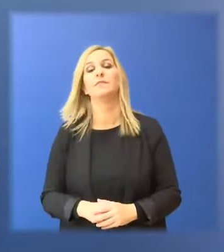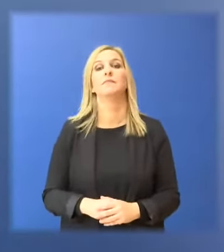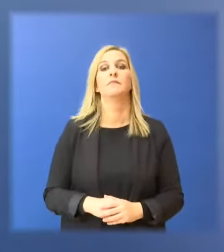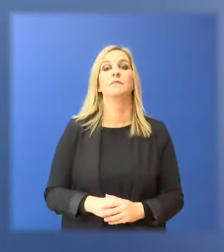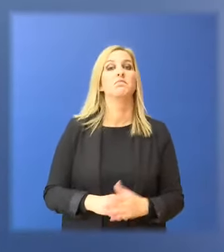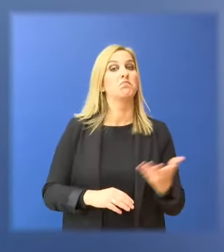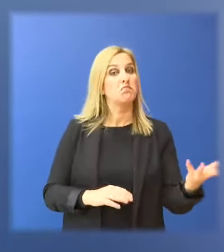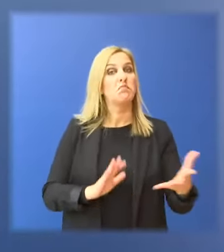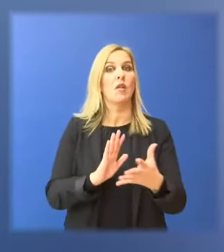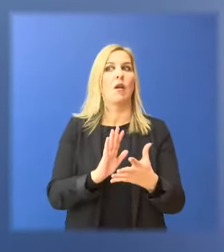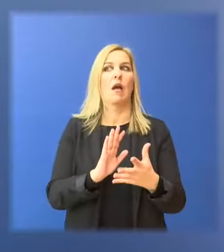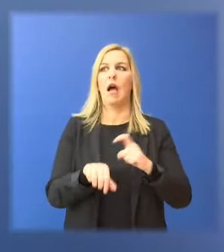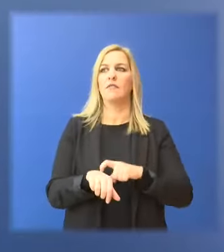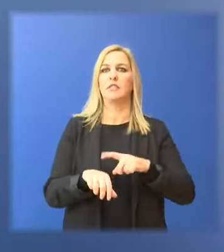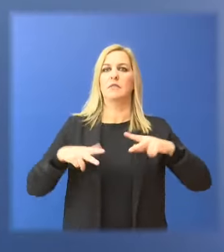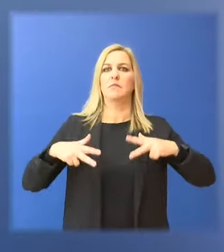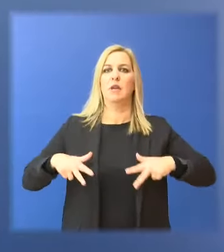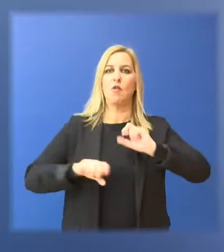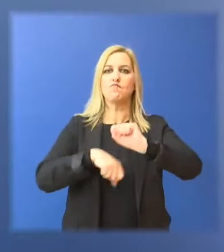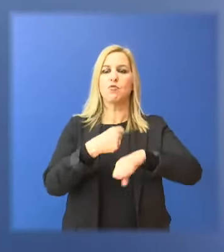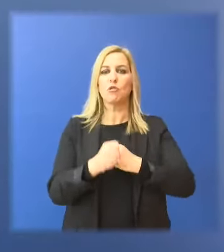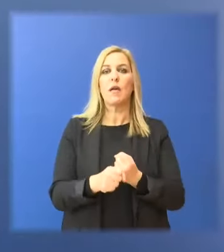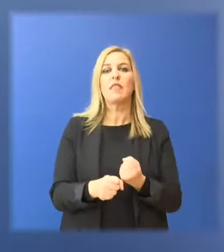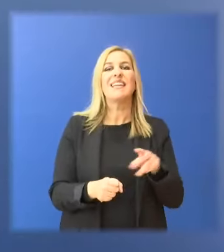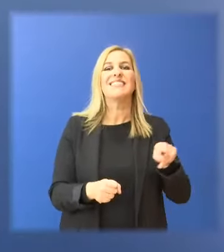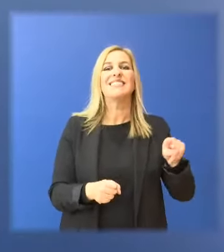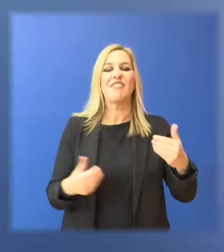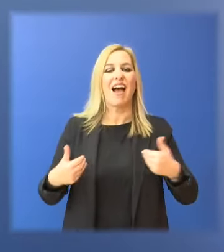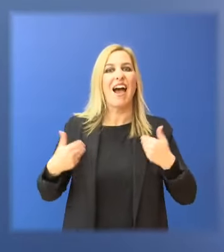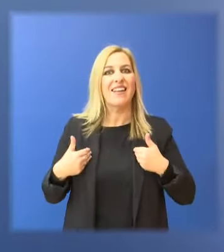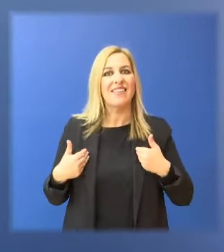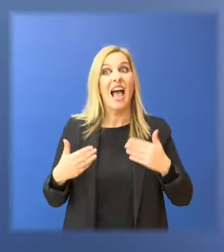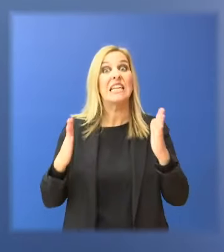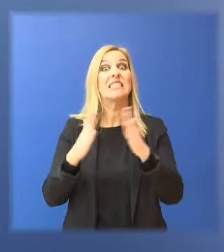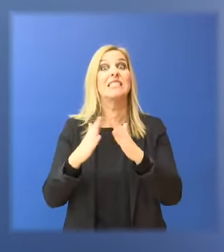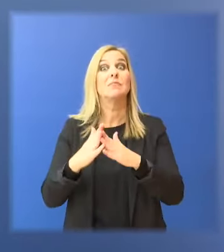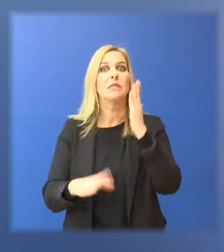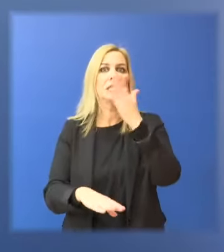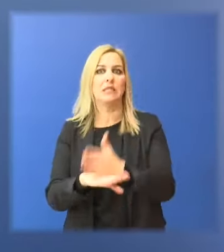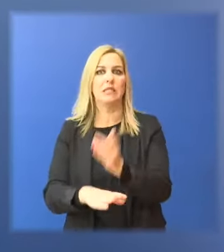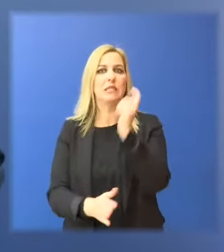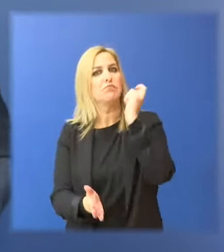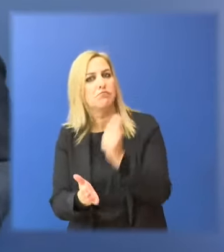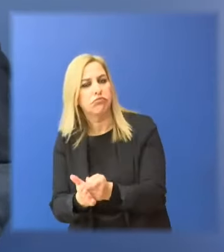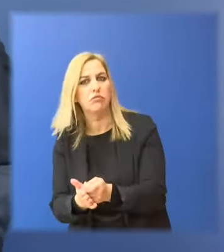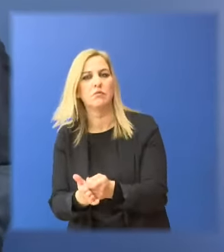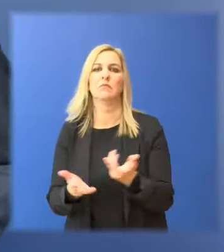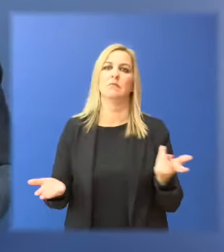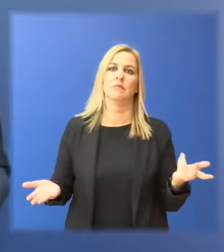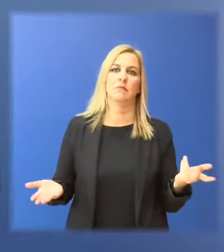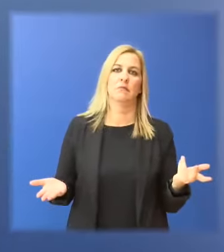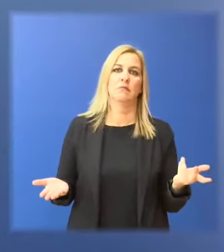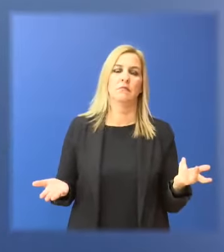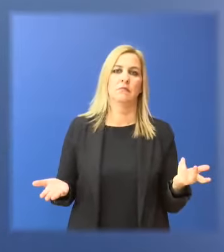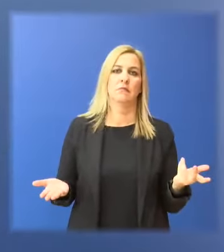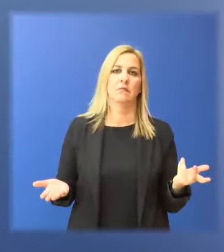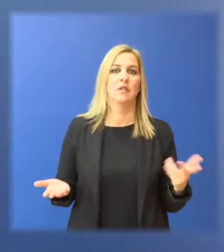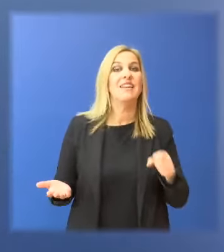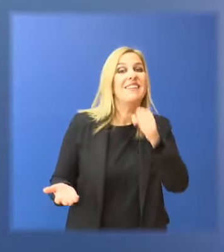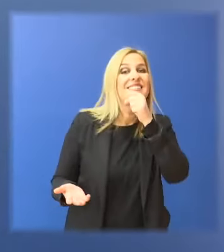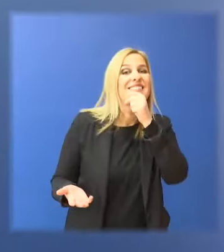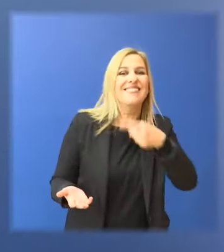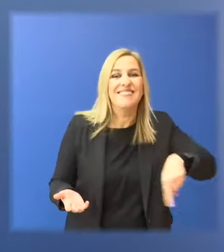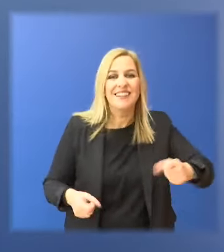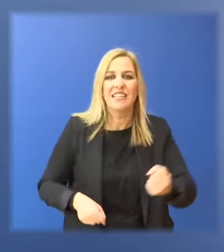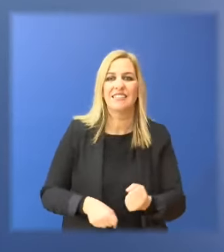η προσπάθεια που κάνει η κυβέρνηση να βοηθήσει τα νέα ζευγάρια να βρούνε σπίτι, τους νέους ανθρώπους να βρούνε σπίτι, αλλά και τη στήριξη των παππούδων μας